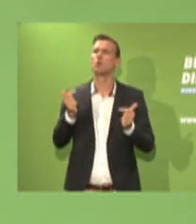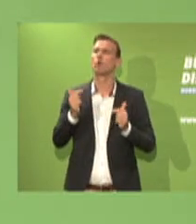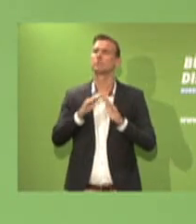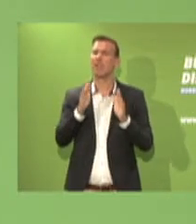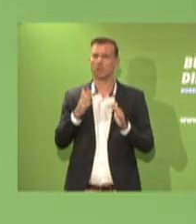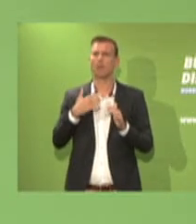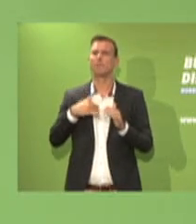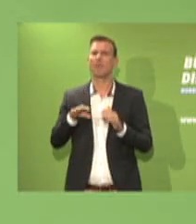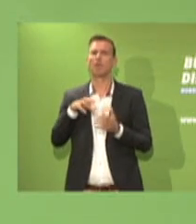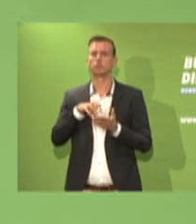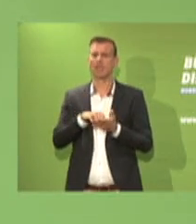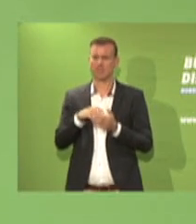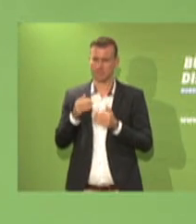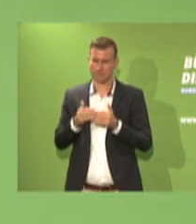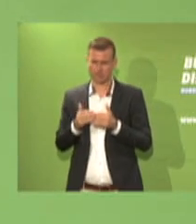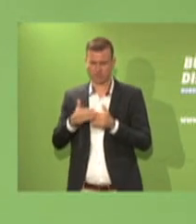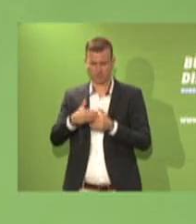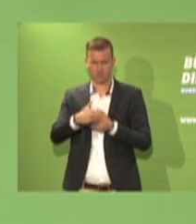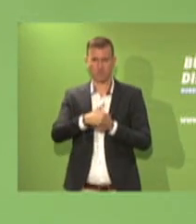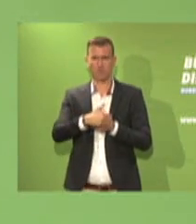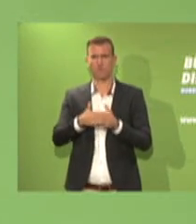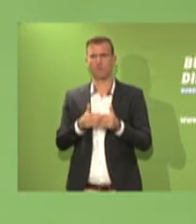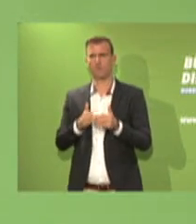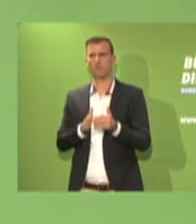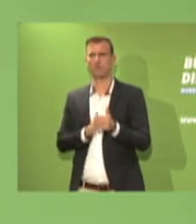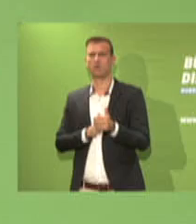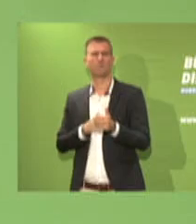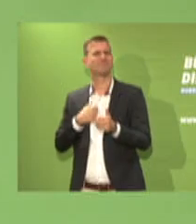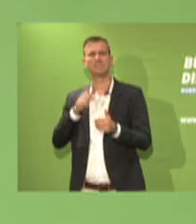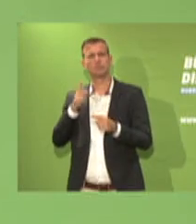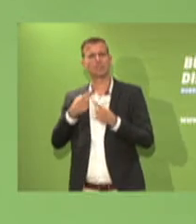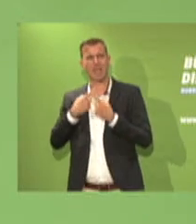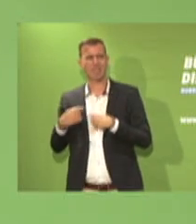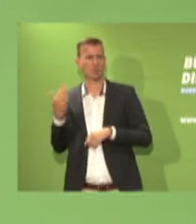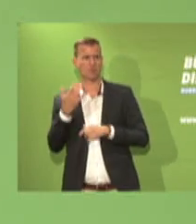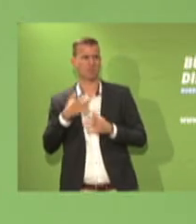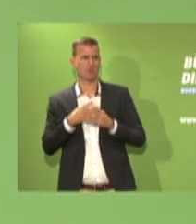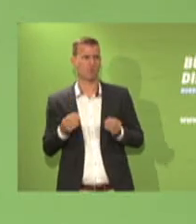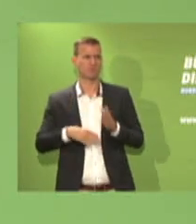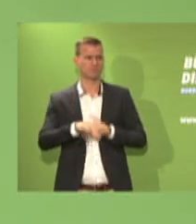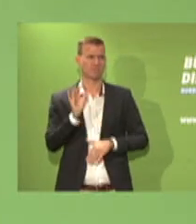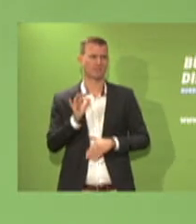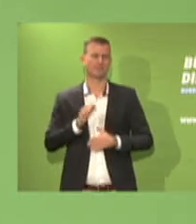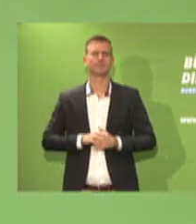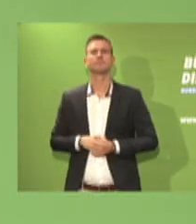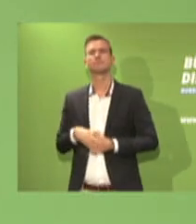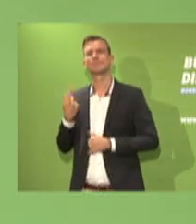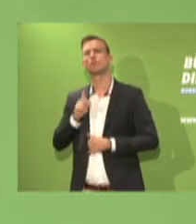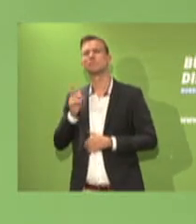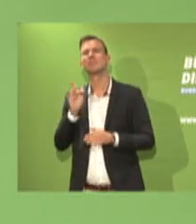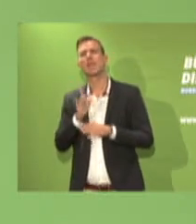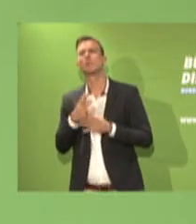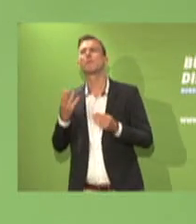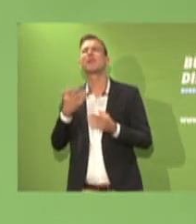den Rand der Städte, an den Rand der Orte auch gehen. Und da müssen wir Gegenmaßnahmen ergreifen. Da müssen wir Gegenmaßnahmen ergreifen, dass zum Beispiel es